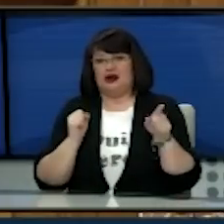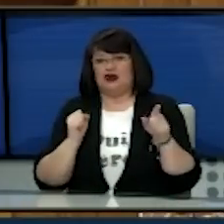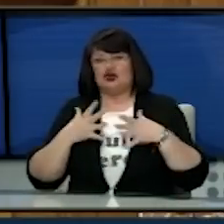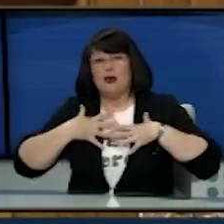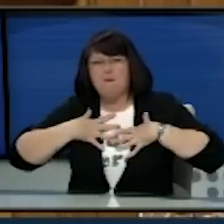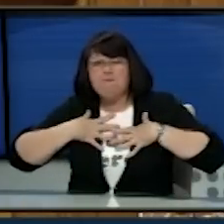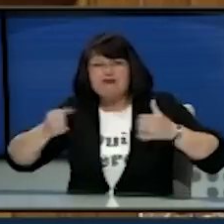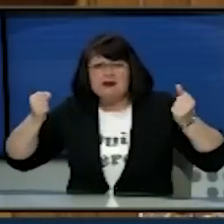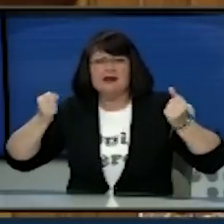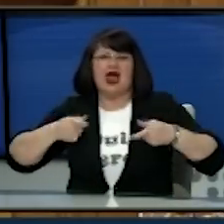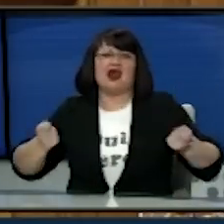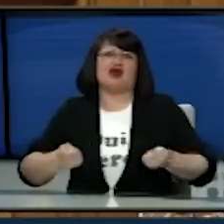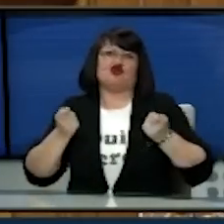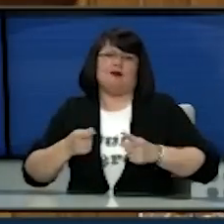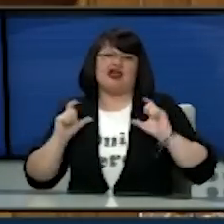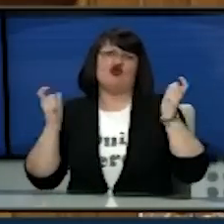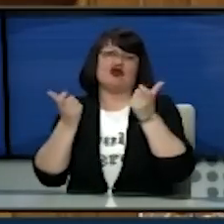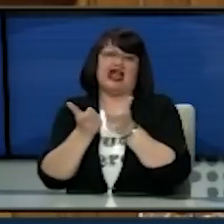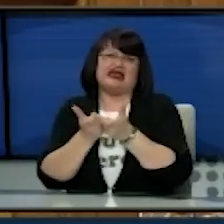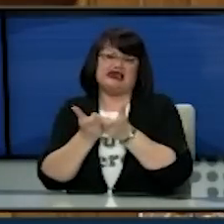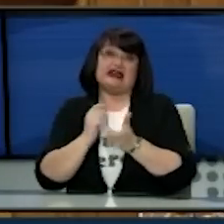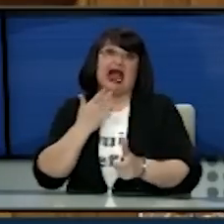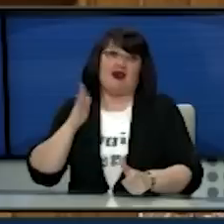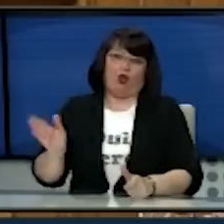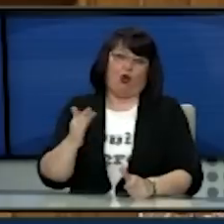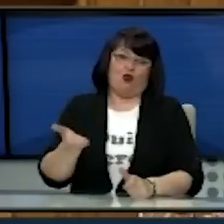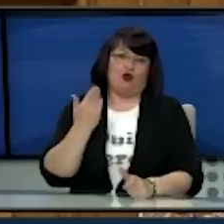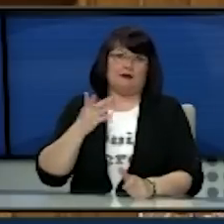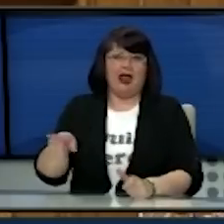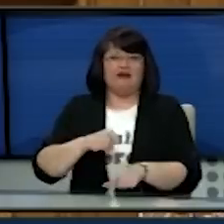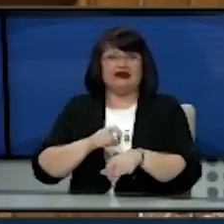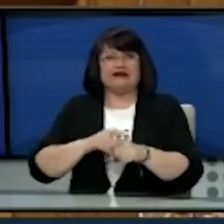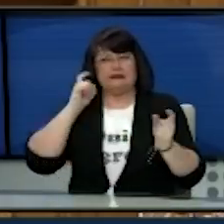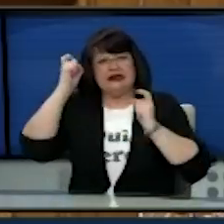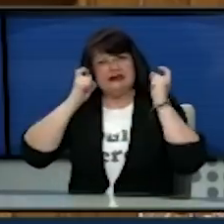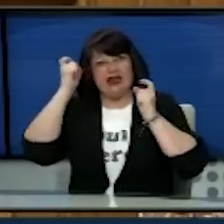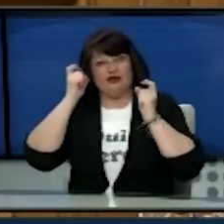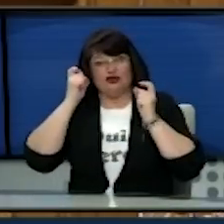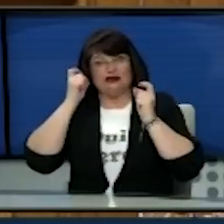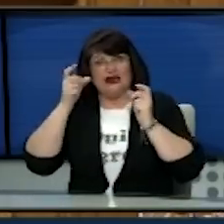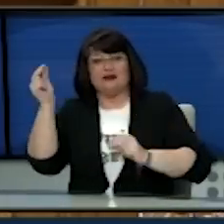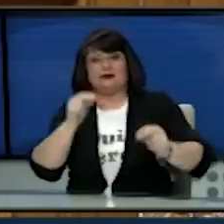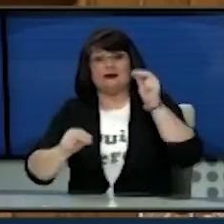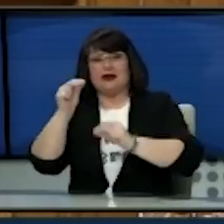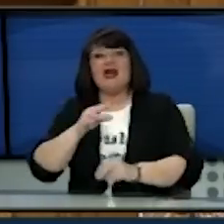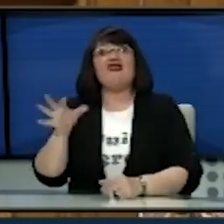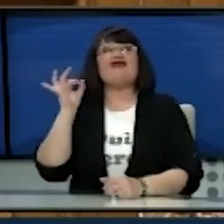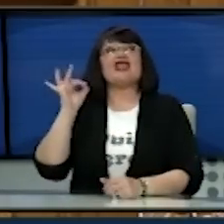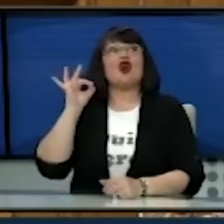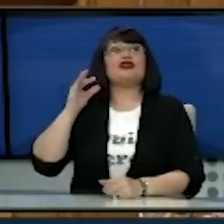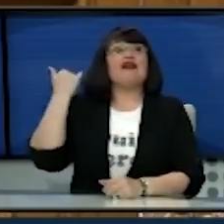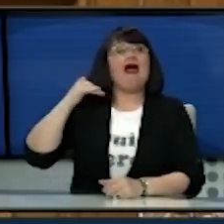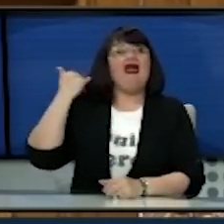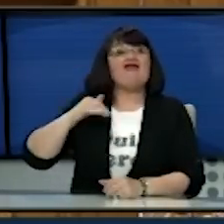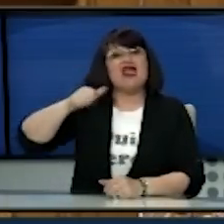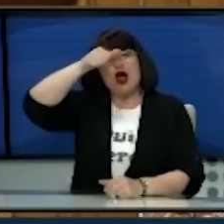των εργαζομένων και των οικογενειών τους. Σκέφτονται ήδη να σας μαυρίσουν στη Φθιώτιδα, στην Εύβοια,